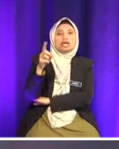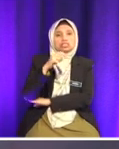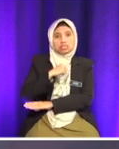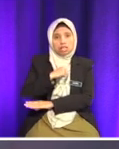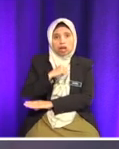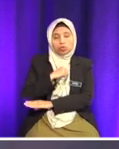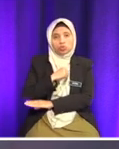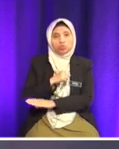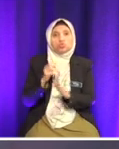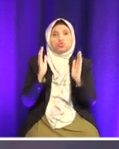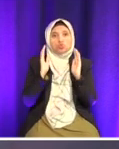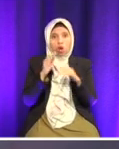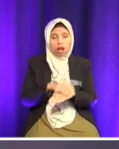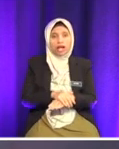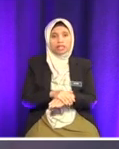tahajjud